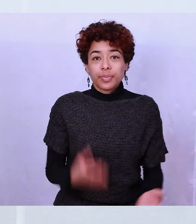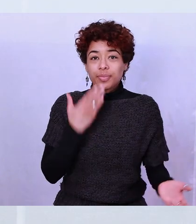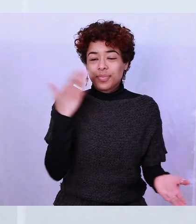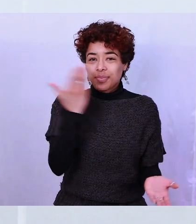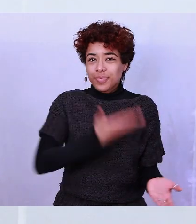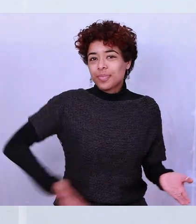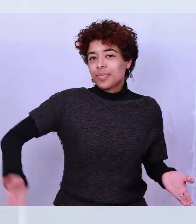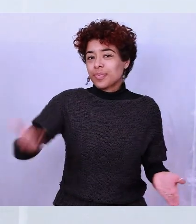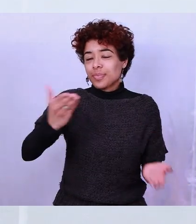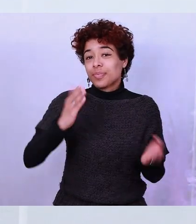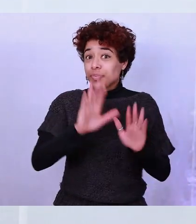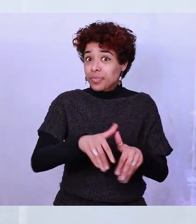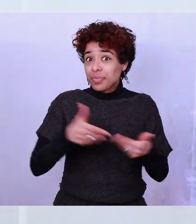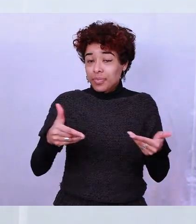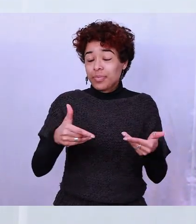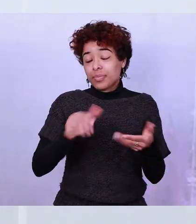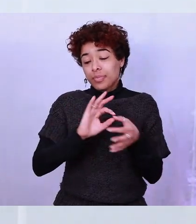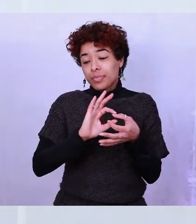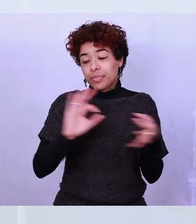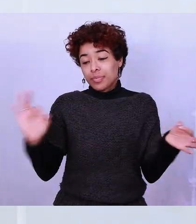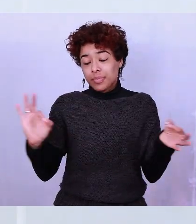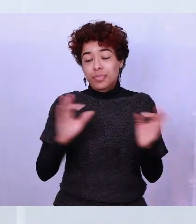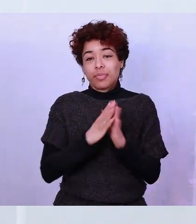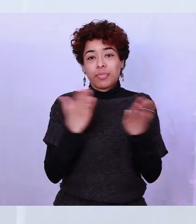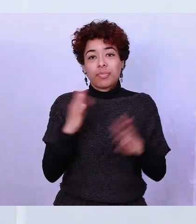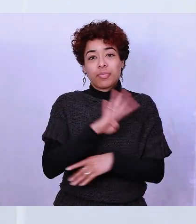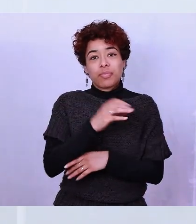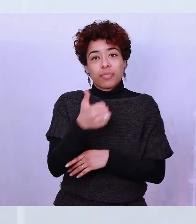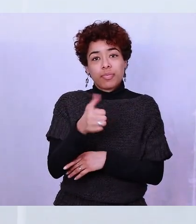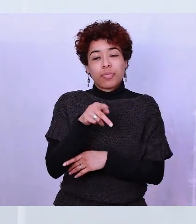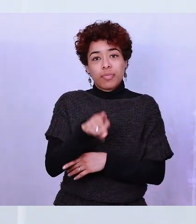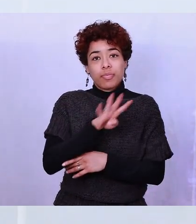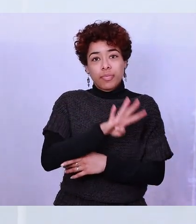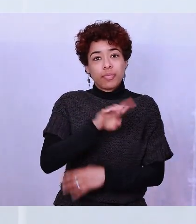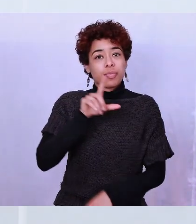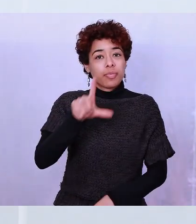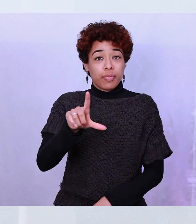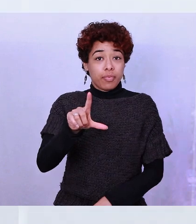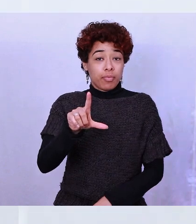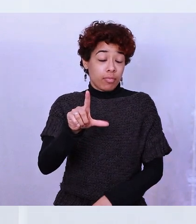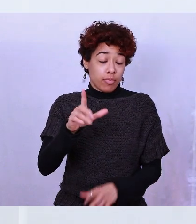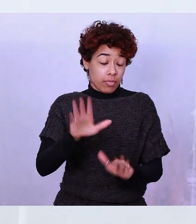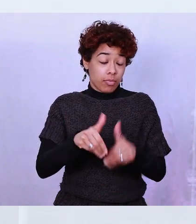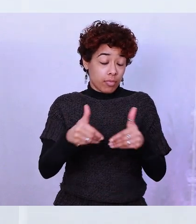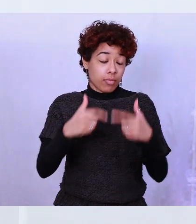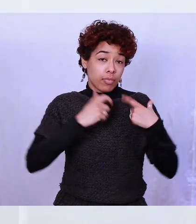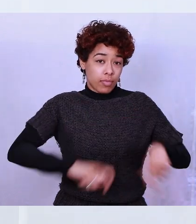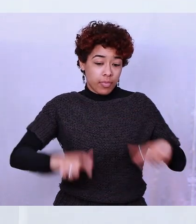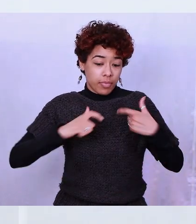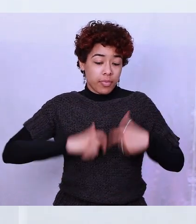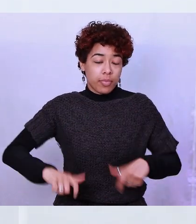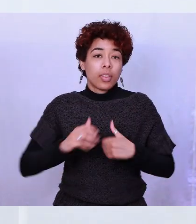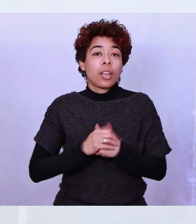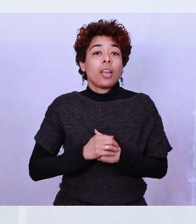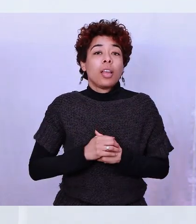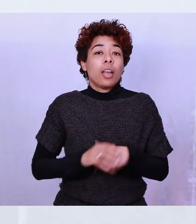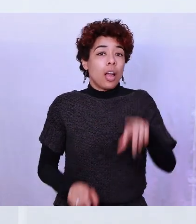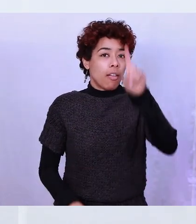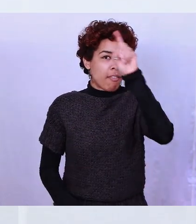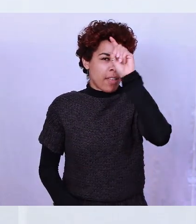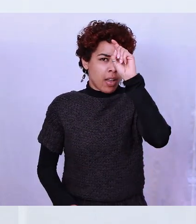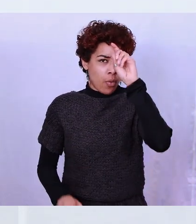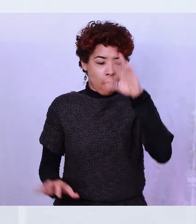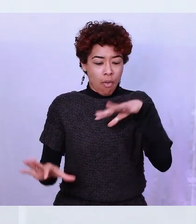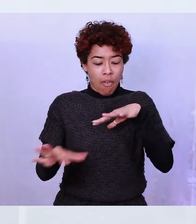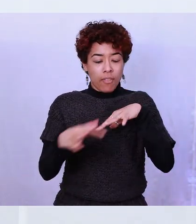Bonjour à tous et à toutes, on continue notre texte Genèse 41 verset 42, toujours avec Joseph. Pharaon ôta son anneau de la main